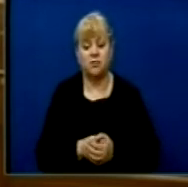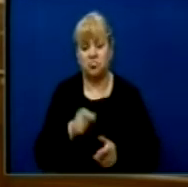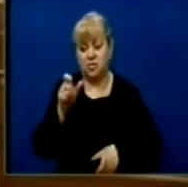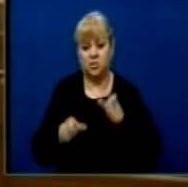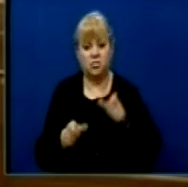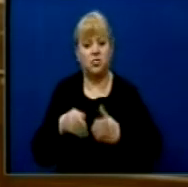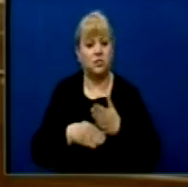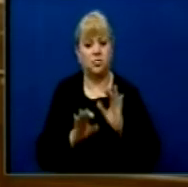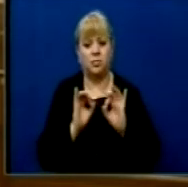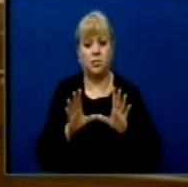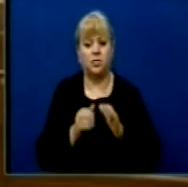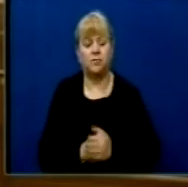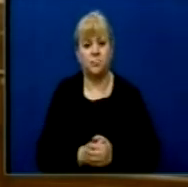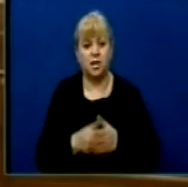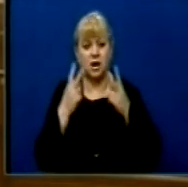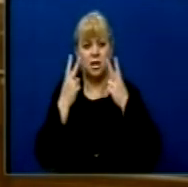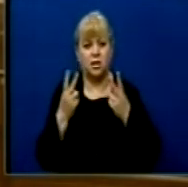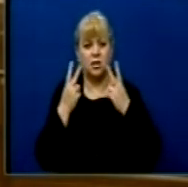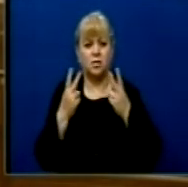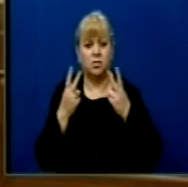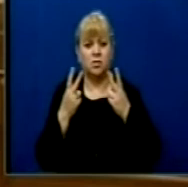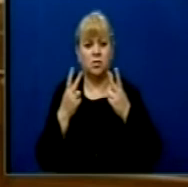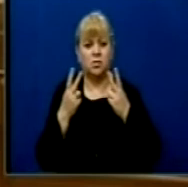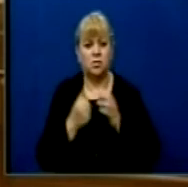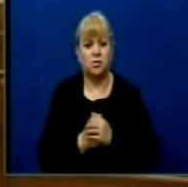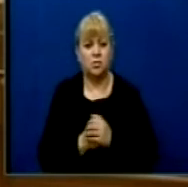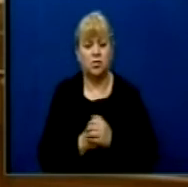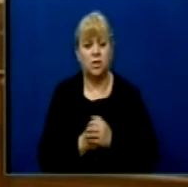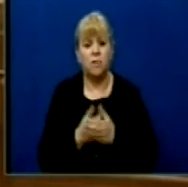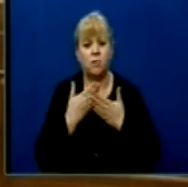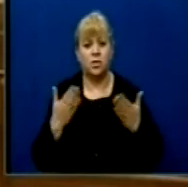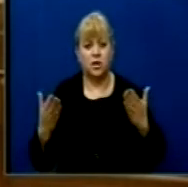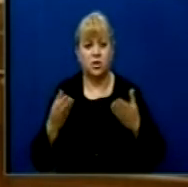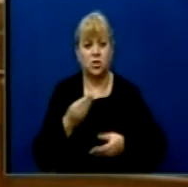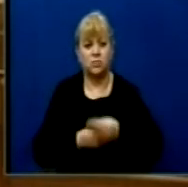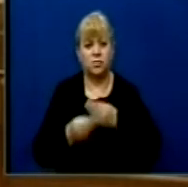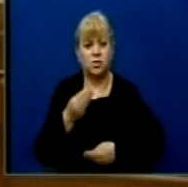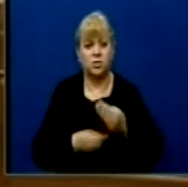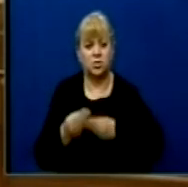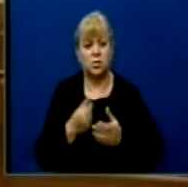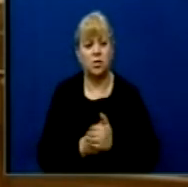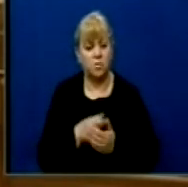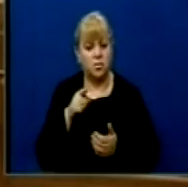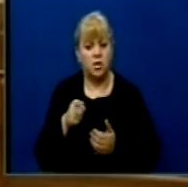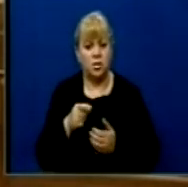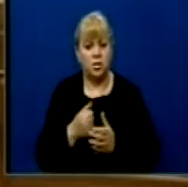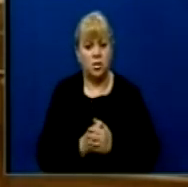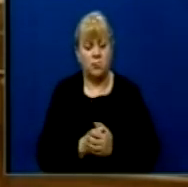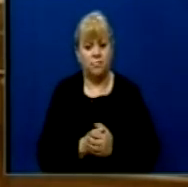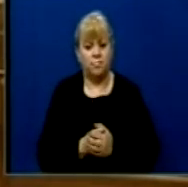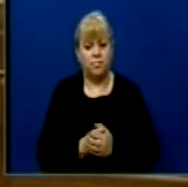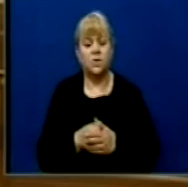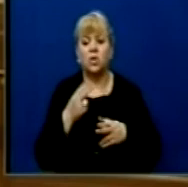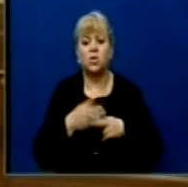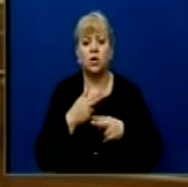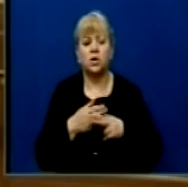së qytetarëve. Është rëndësishme që ta kemi një model tjetër të zhvillimit. Ky model tjetër i zhvillimit është ajo që quhet